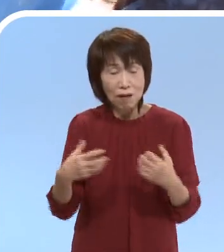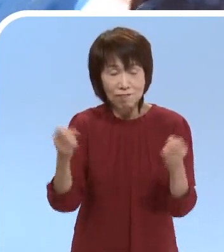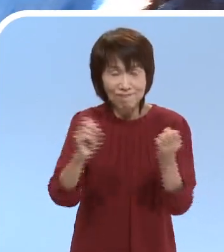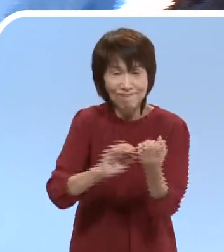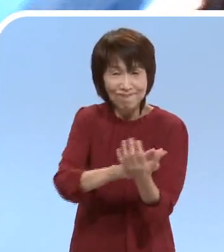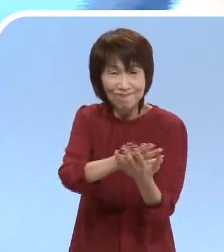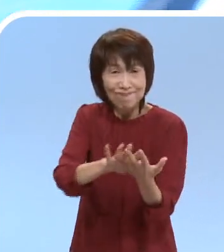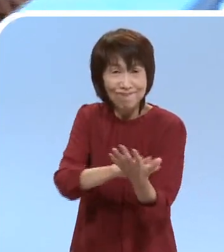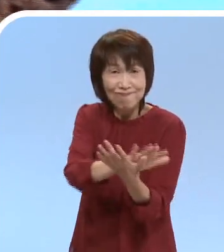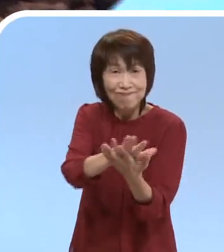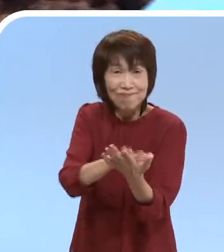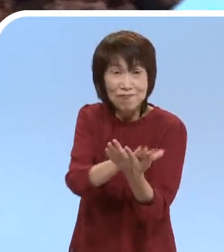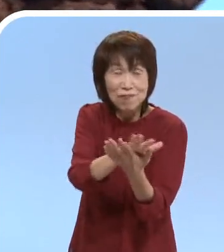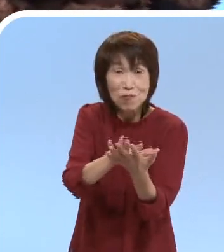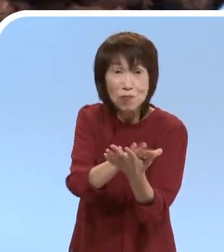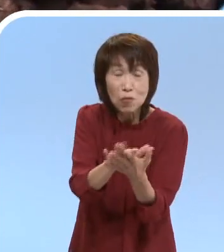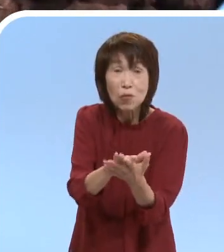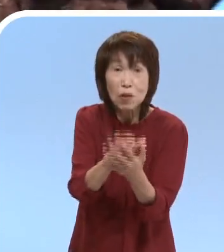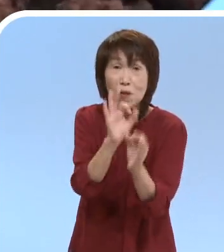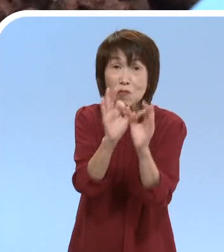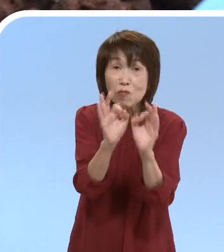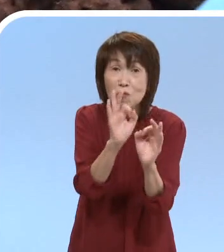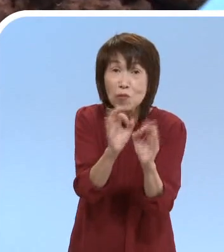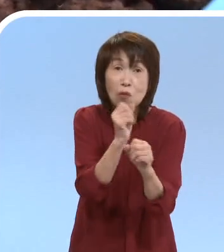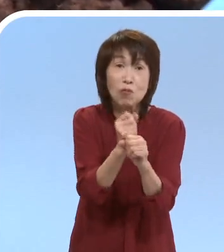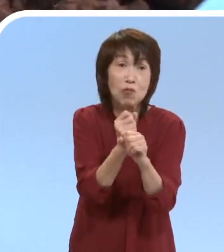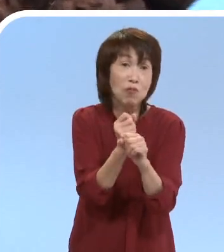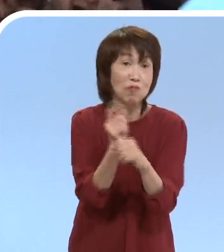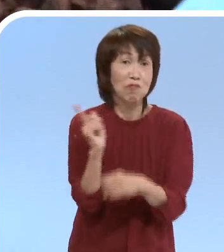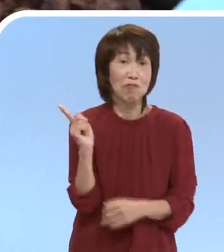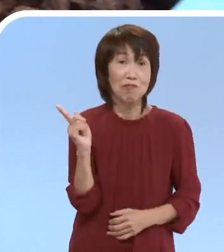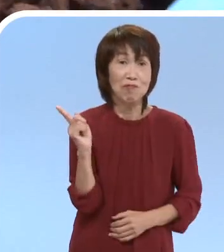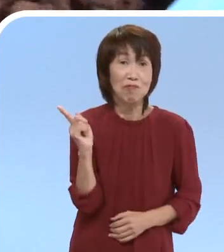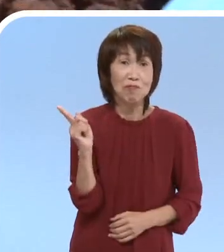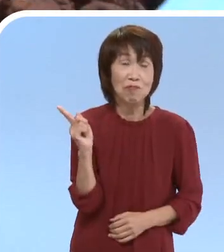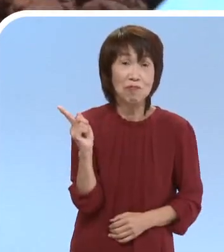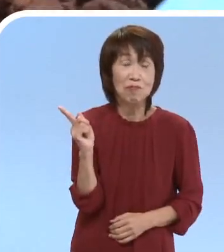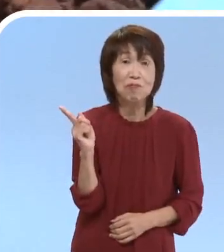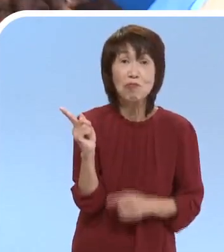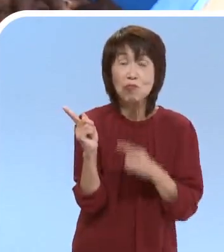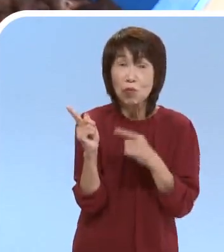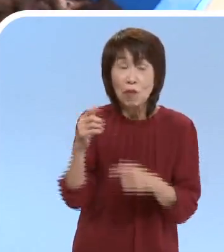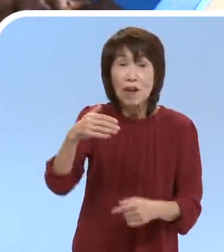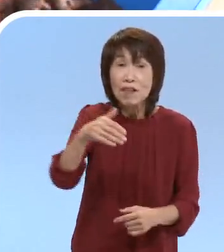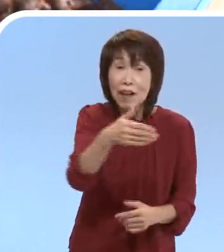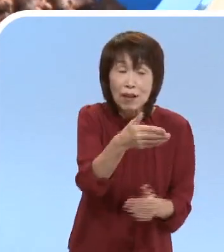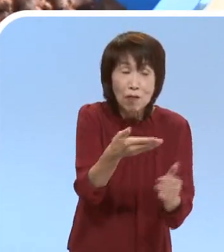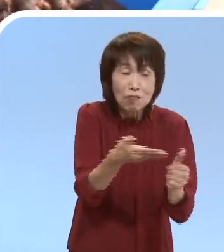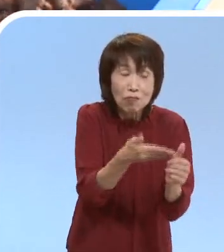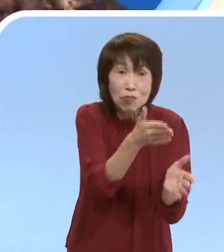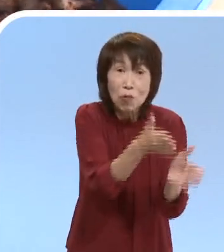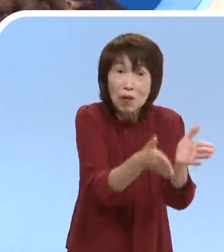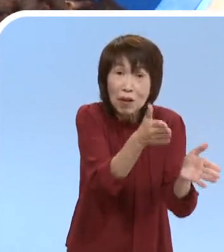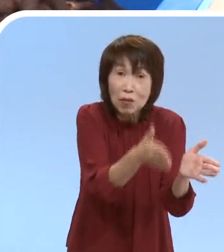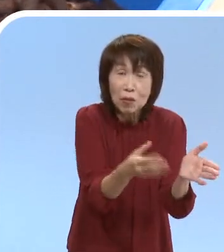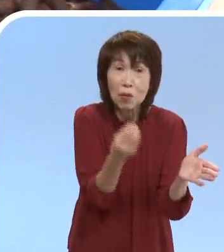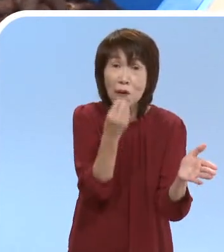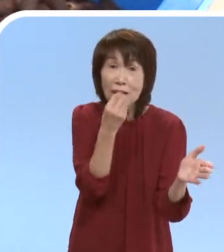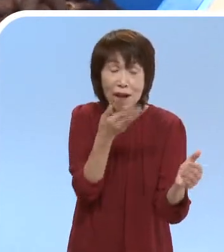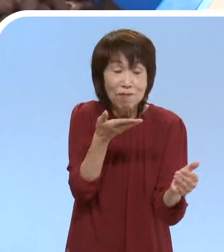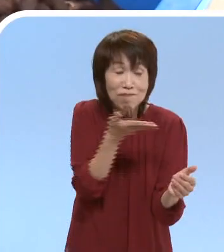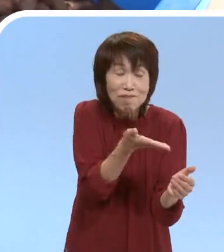緒にですね練りまして、ペレット状にします。でペレットにして魚の餌として与える